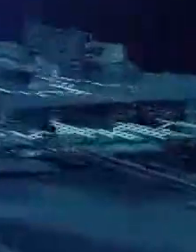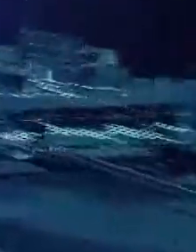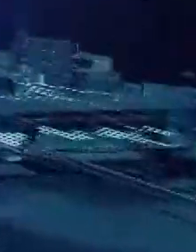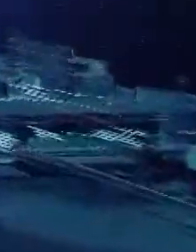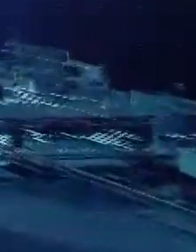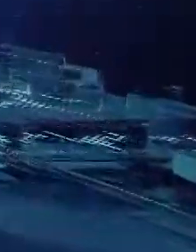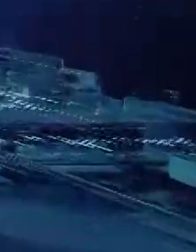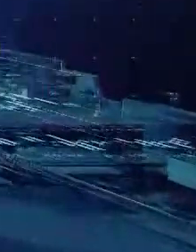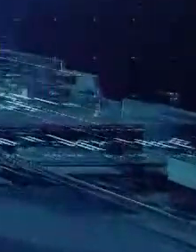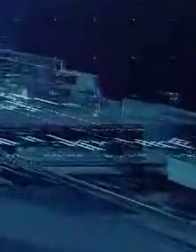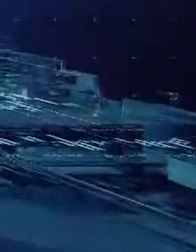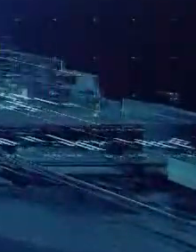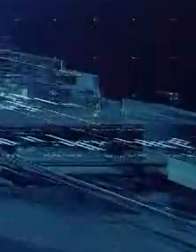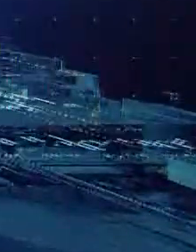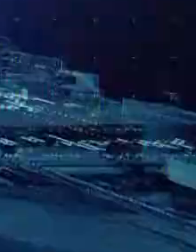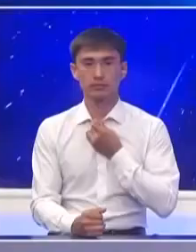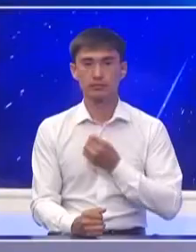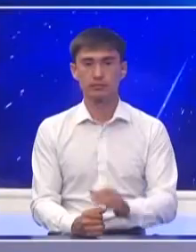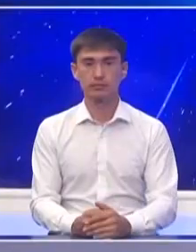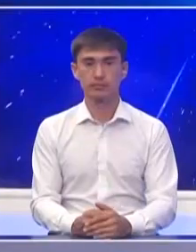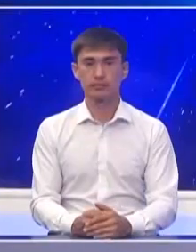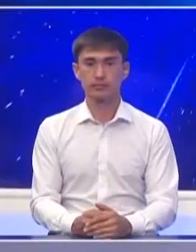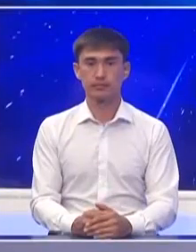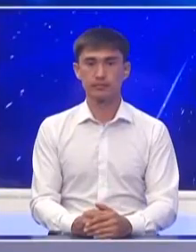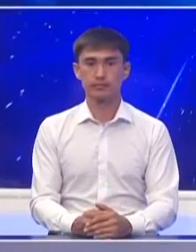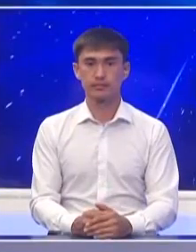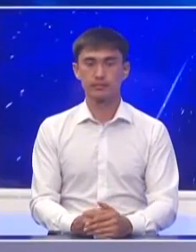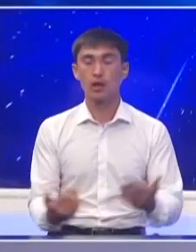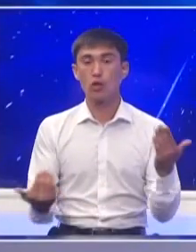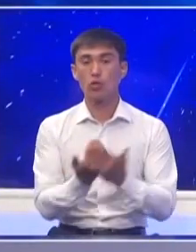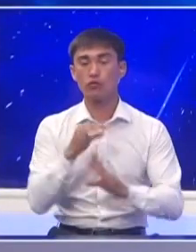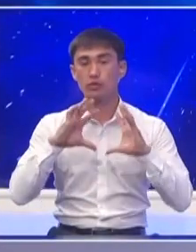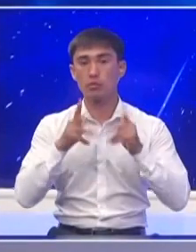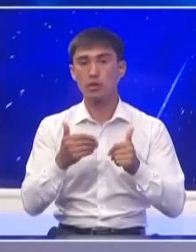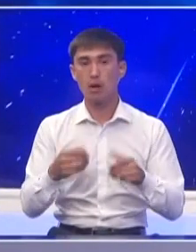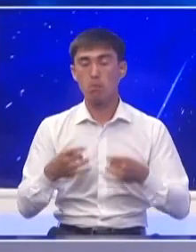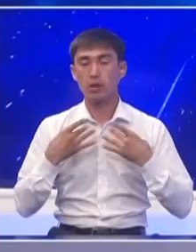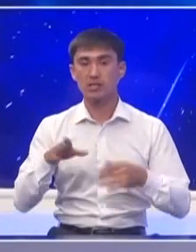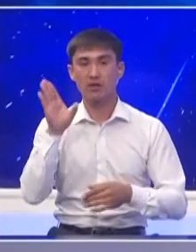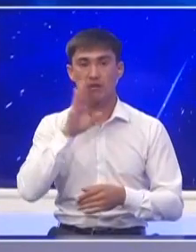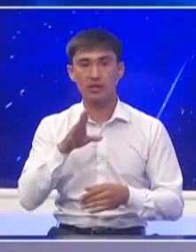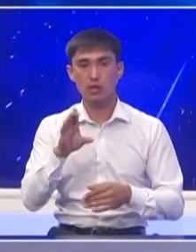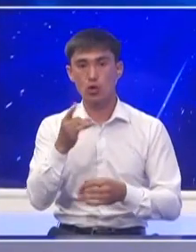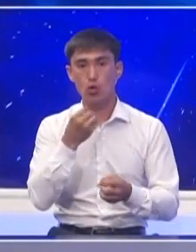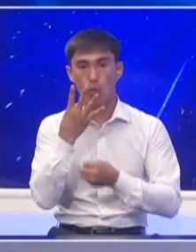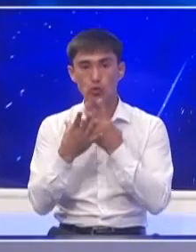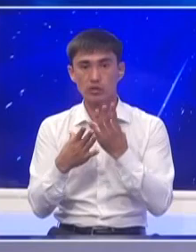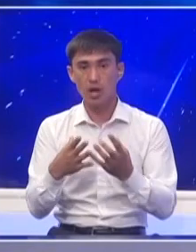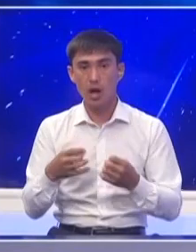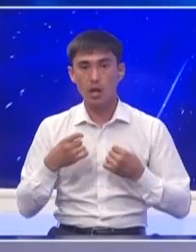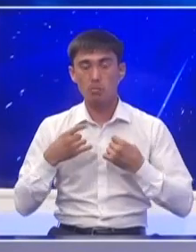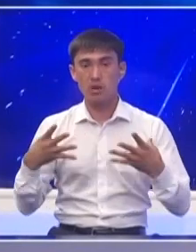К новостям мира. Праздник воды и роз отметили в